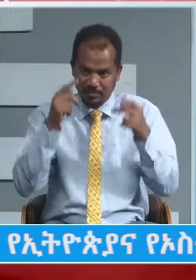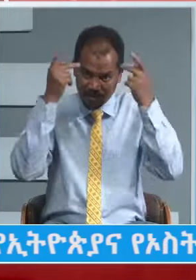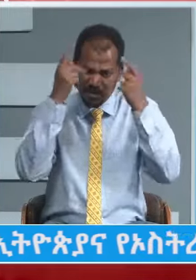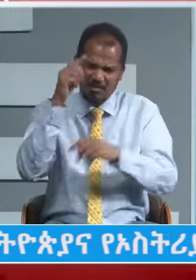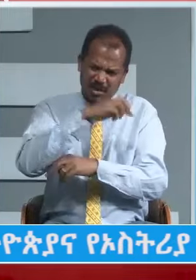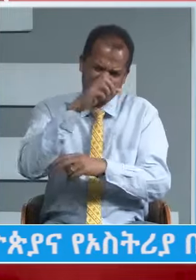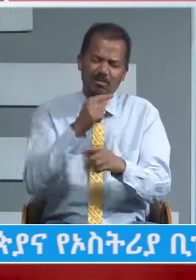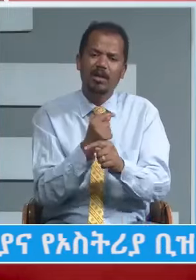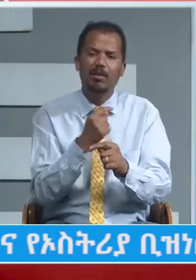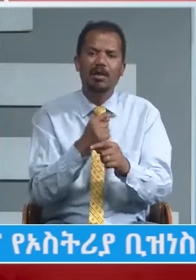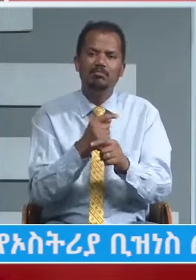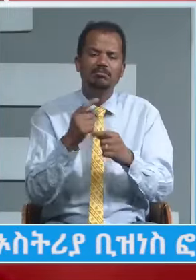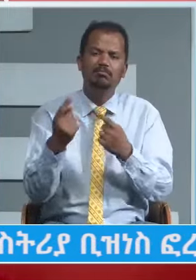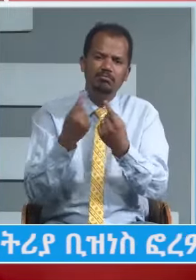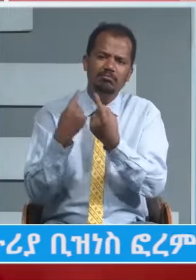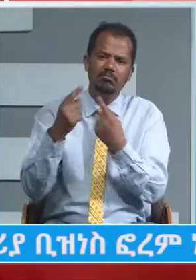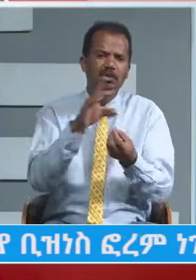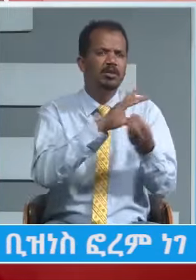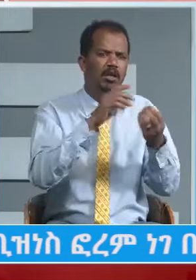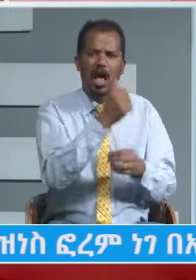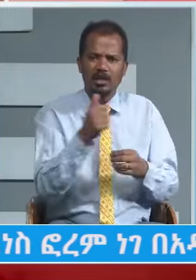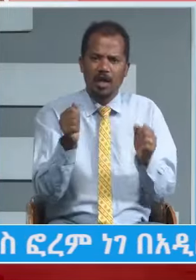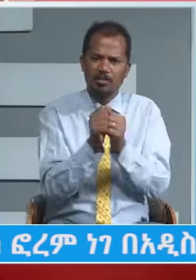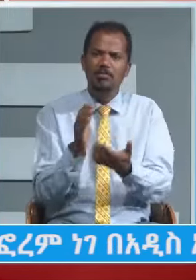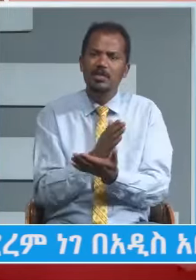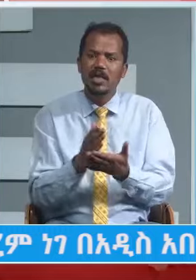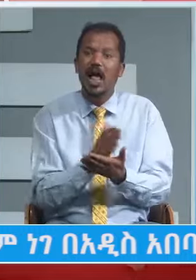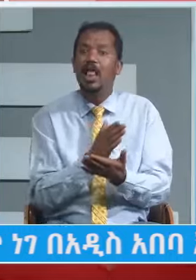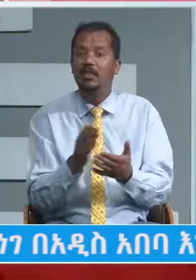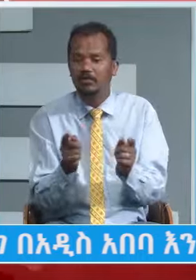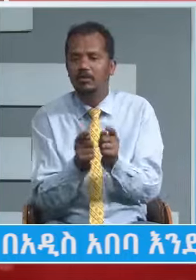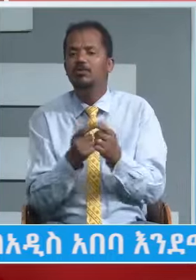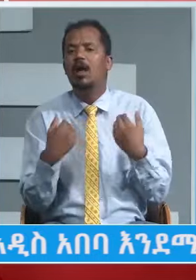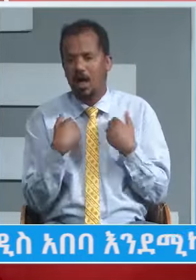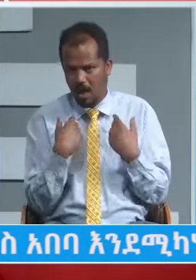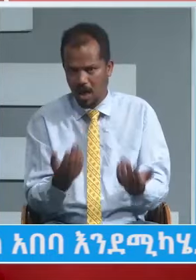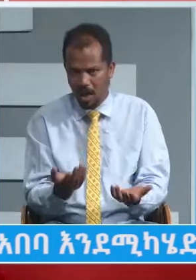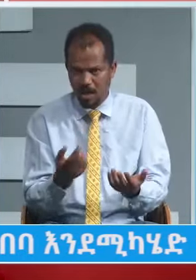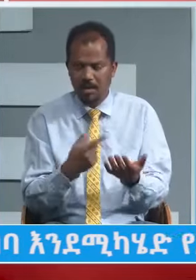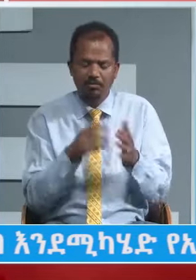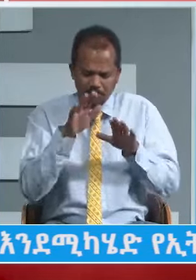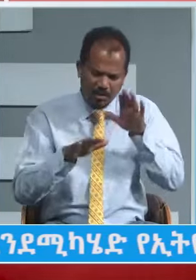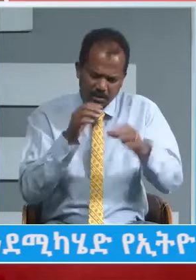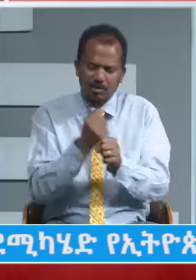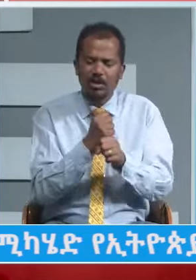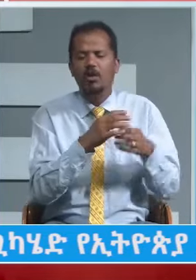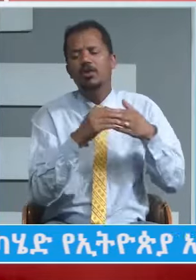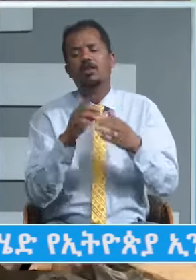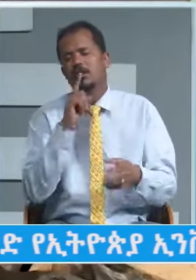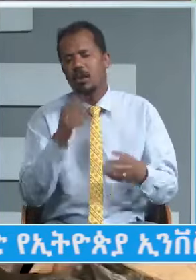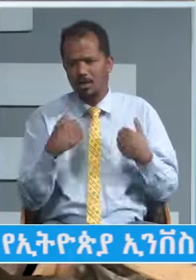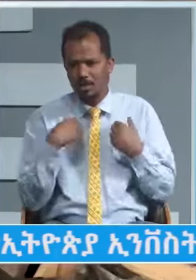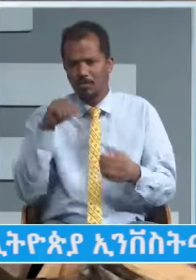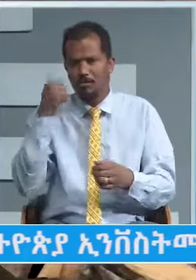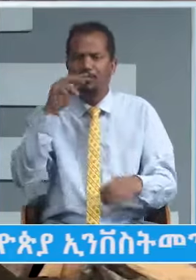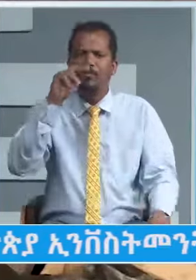በኩል በየዕለቱ ተግባራትን እየተለዋወጥን ክልሎችና አዲስ አበባም ጭምር የምንሳተፍበት ቨርቹዋል ሚቲንግ አለ። በዛ ላይ ዴይሊ አክቲቪቲ እየተገመገመ ስራው እየተመራ ነው ያለው።